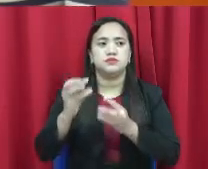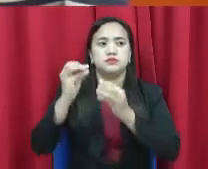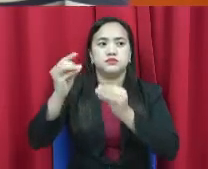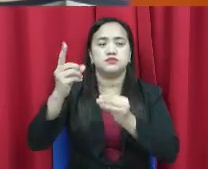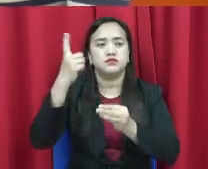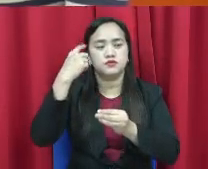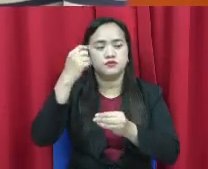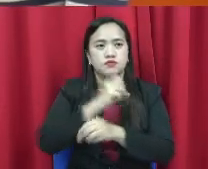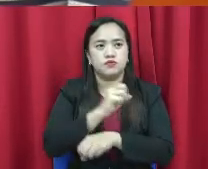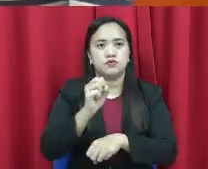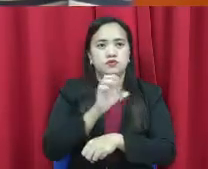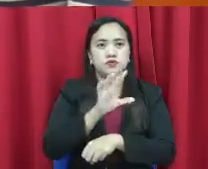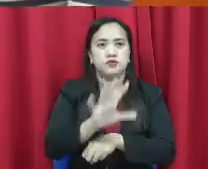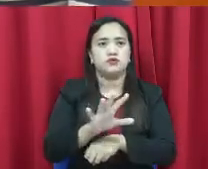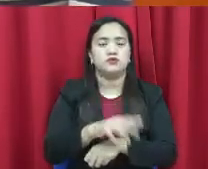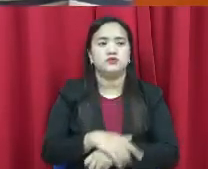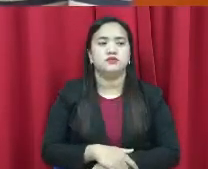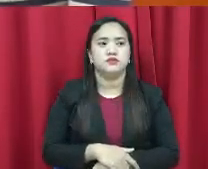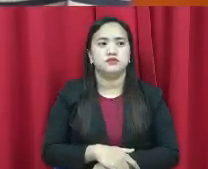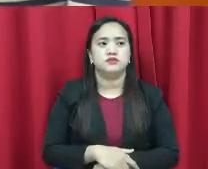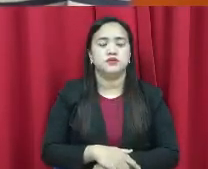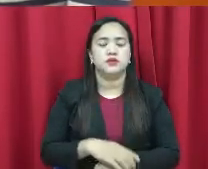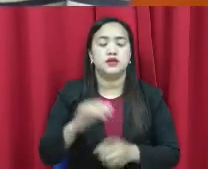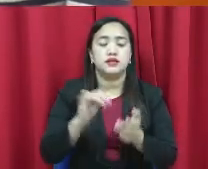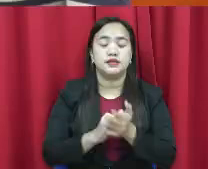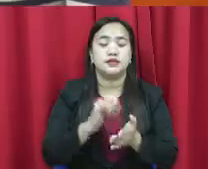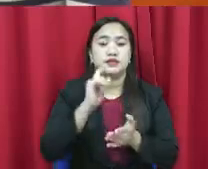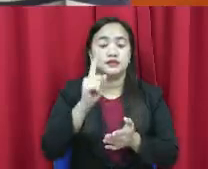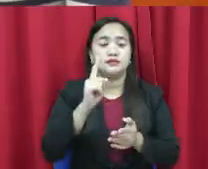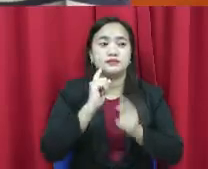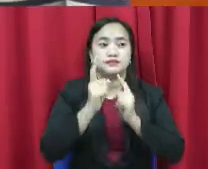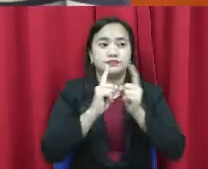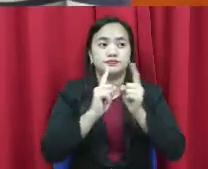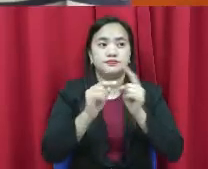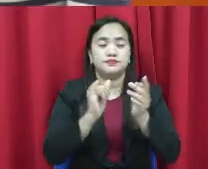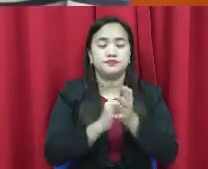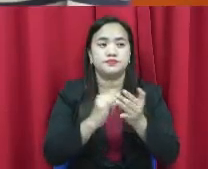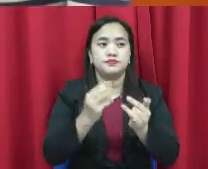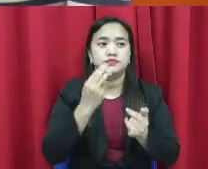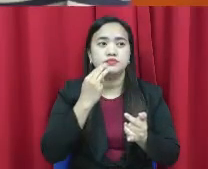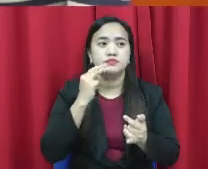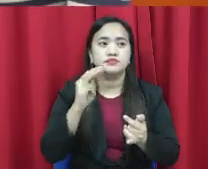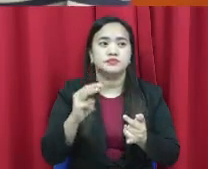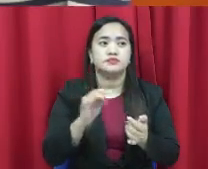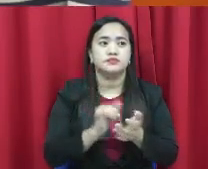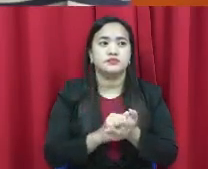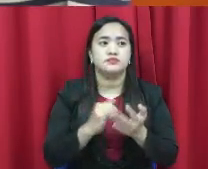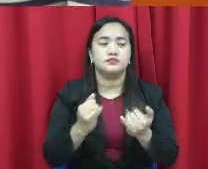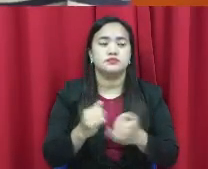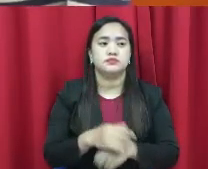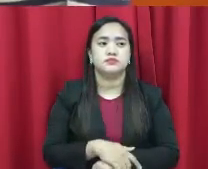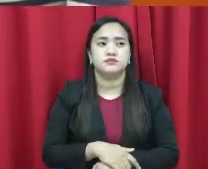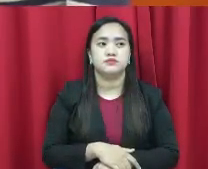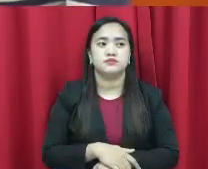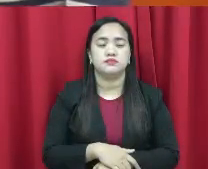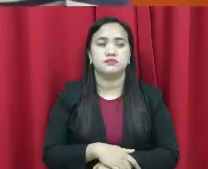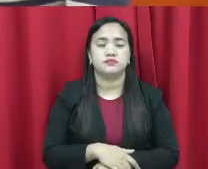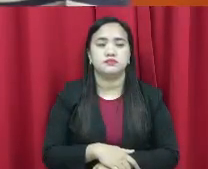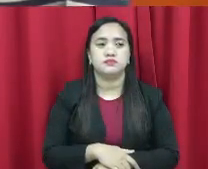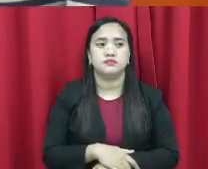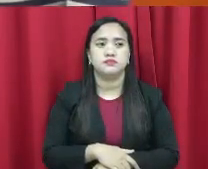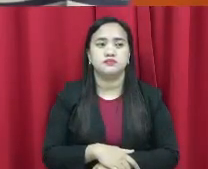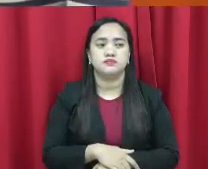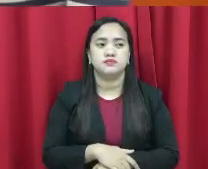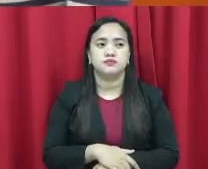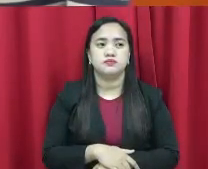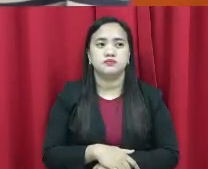counseling mhm at doon sa usapan nila ay doon na-mention na maganda nga sana ito sir kung lahat